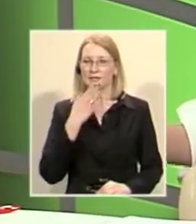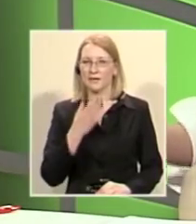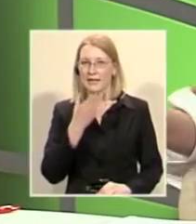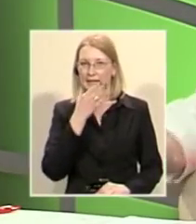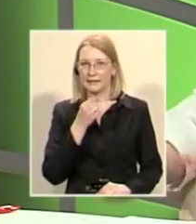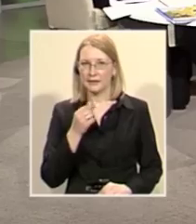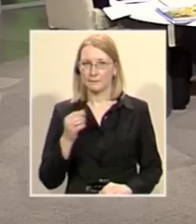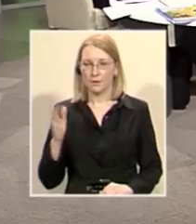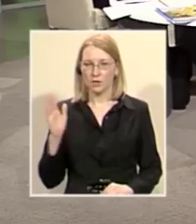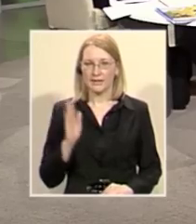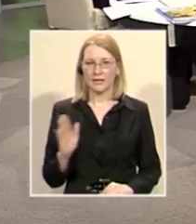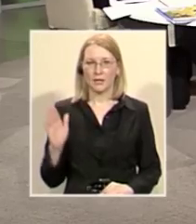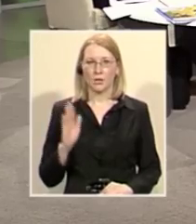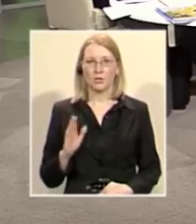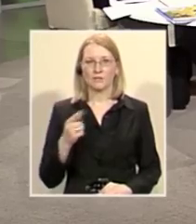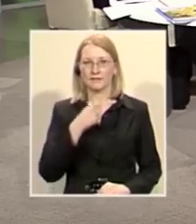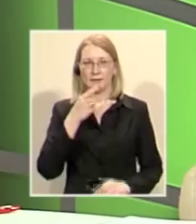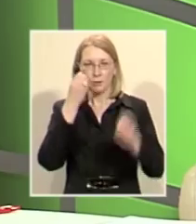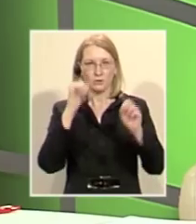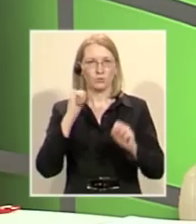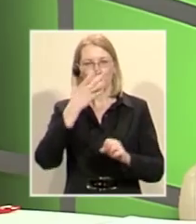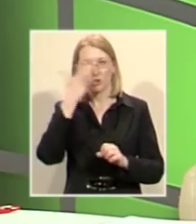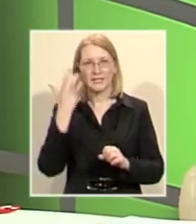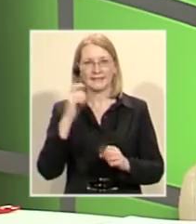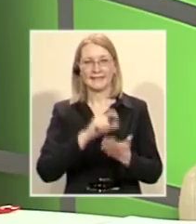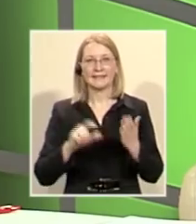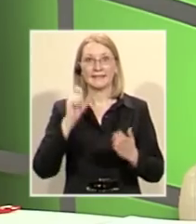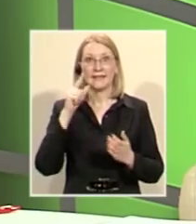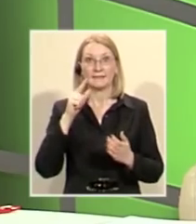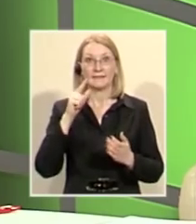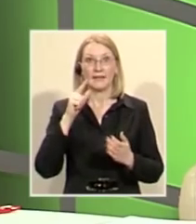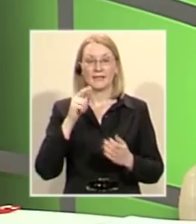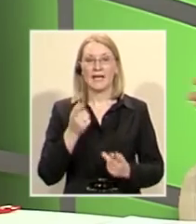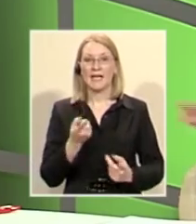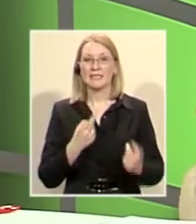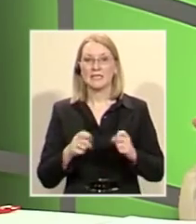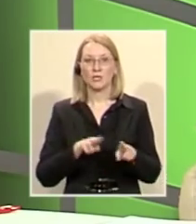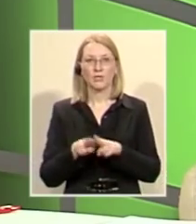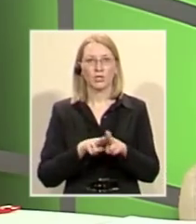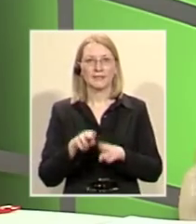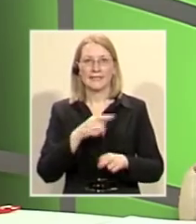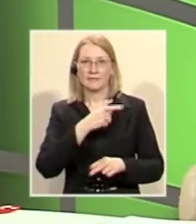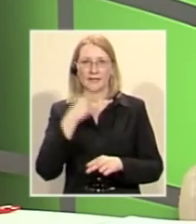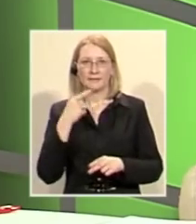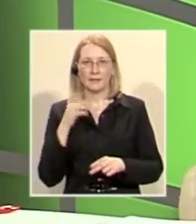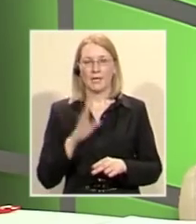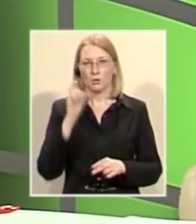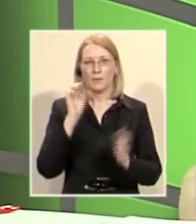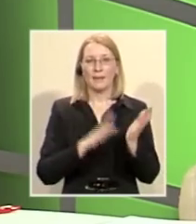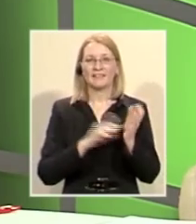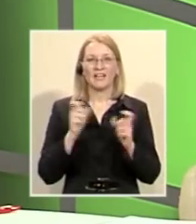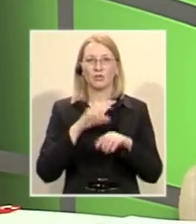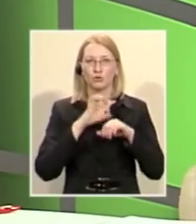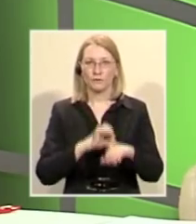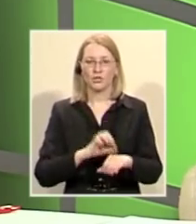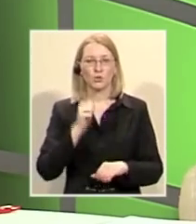dragi gosti. Ova tema obećujem još ljeti. Za tjedan dana, poštovani gledatelji, izazovi roditeljstva uz gospodina Mladina Iličkovića. Sutra